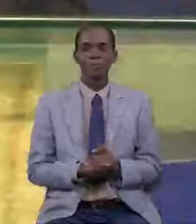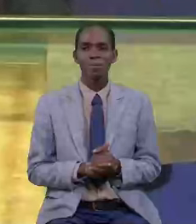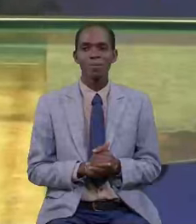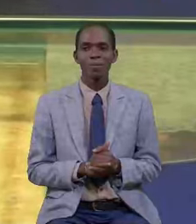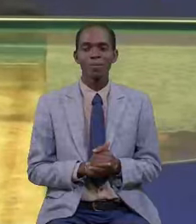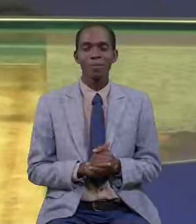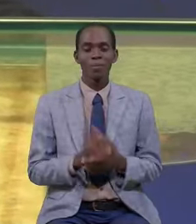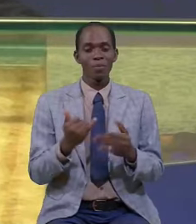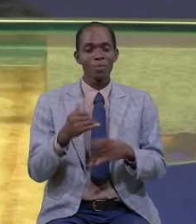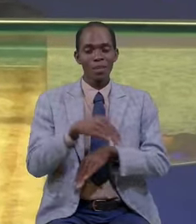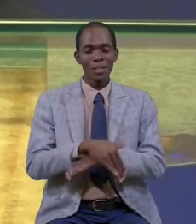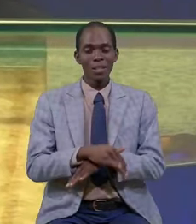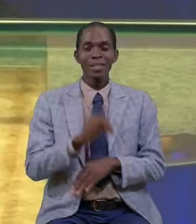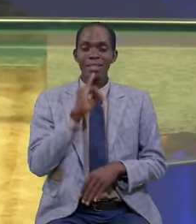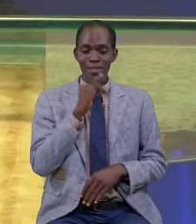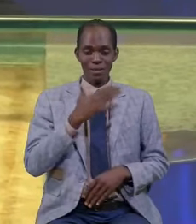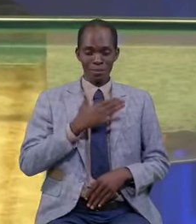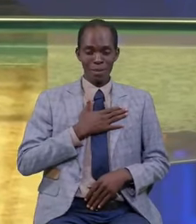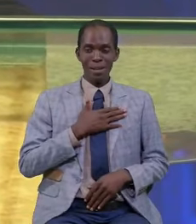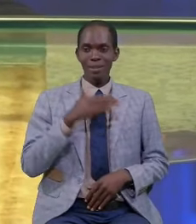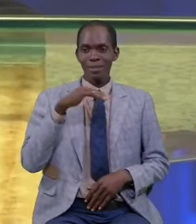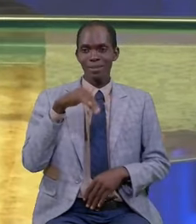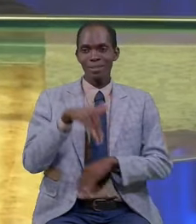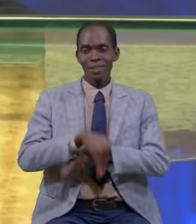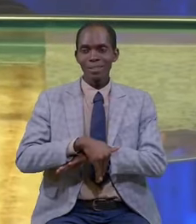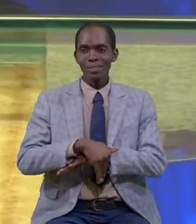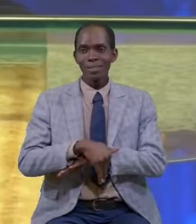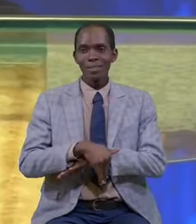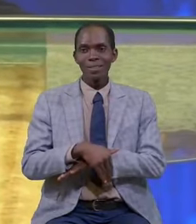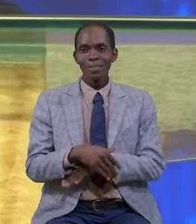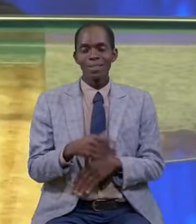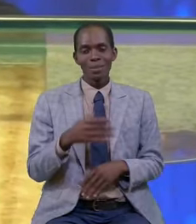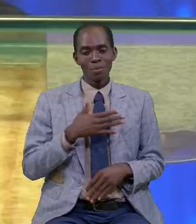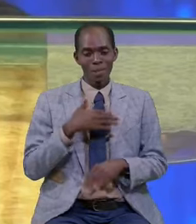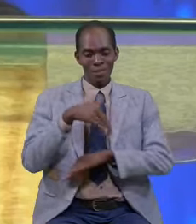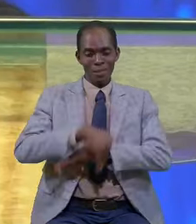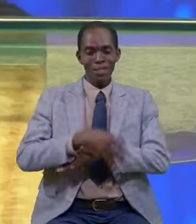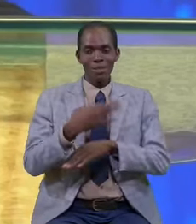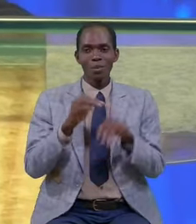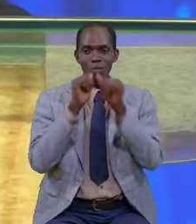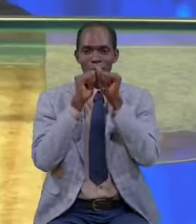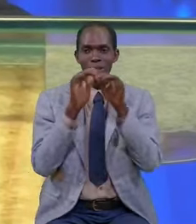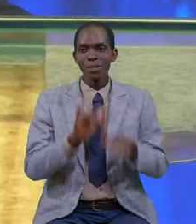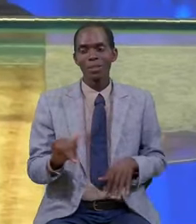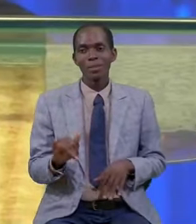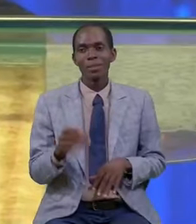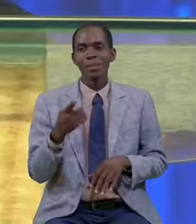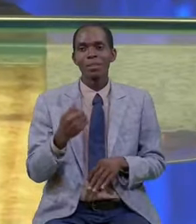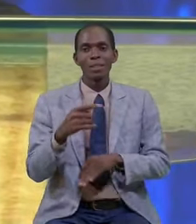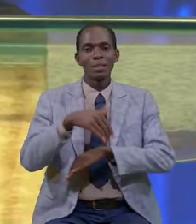Ce soir, c'est ma soirée. La nuit de bénédiction. La